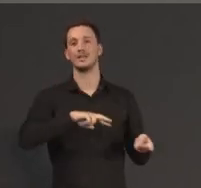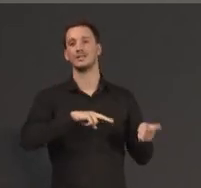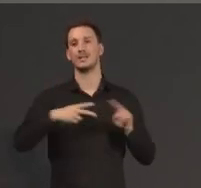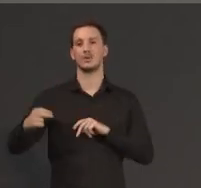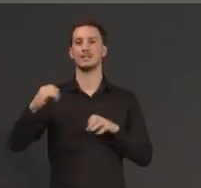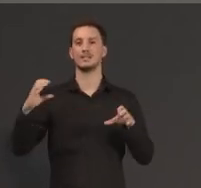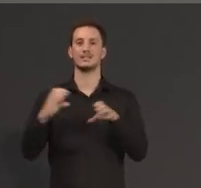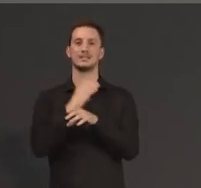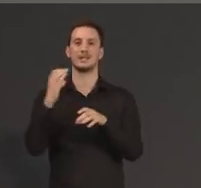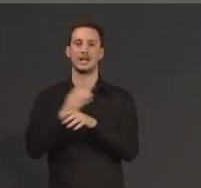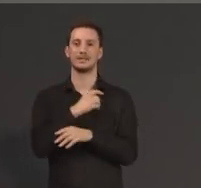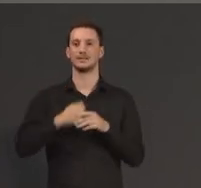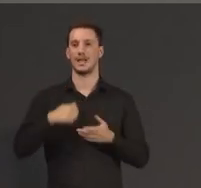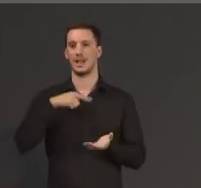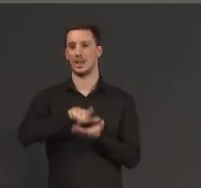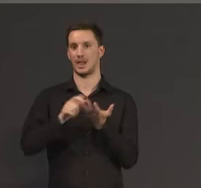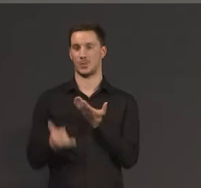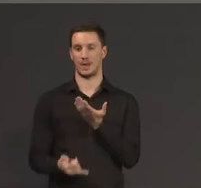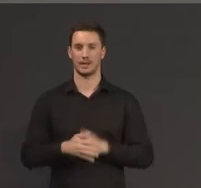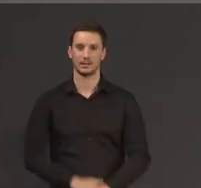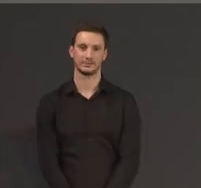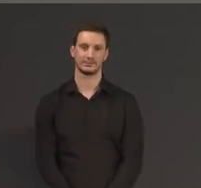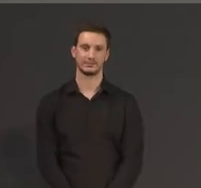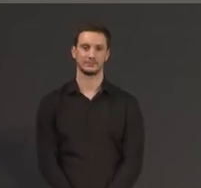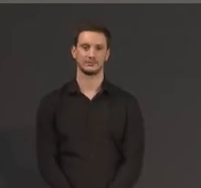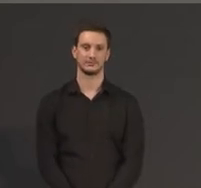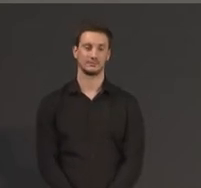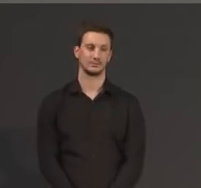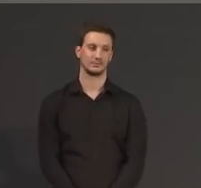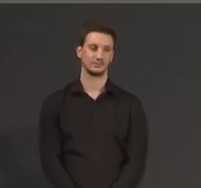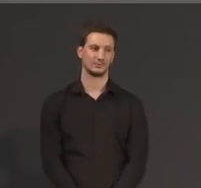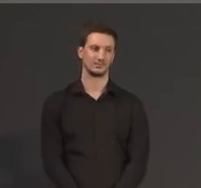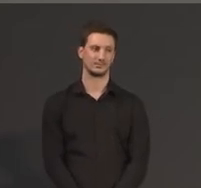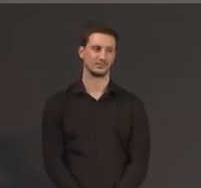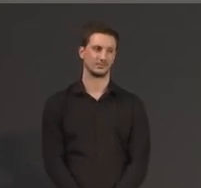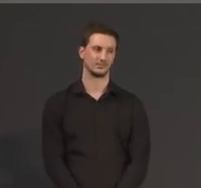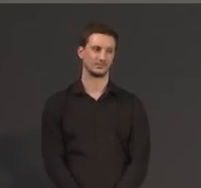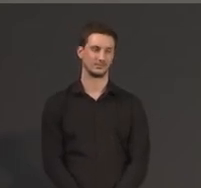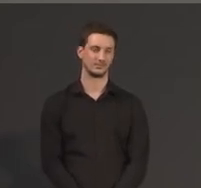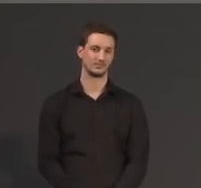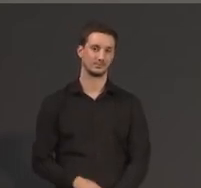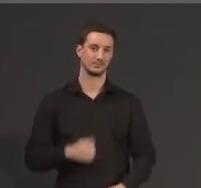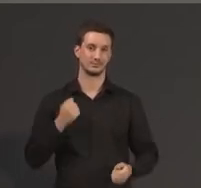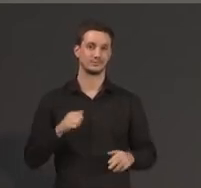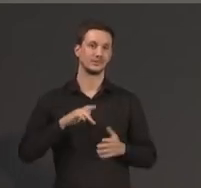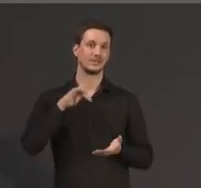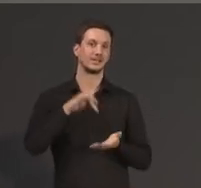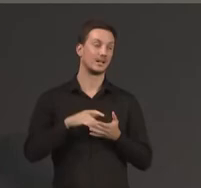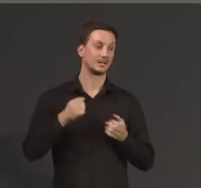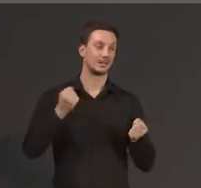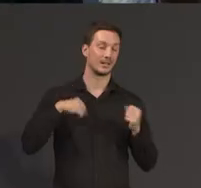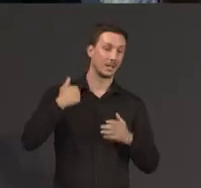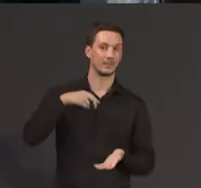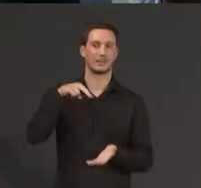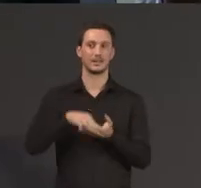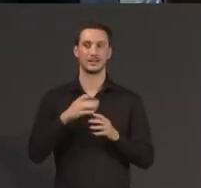i Ciències del Llenguatge. Per això toca un canvi d'autoritats. Agraïm la